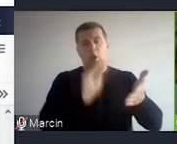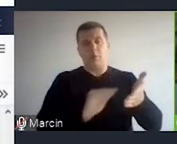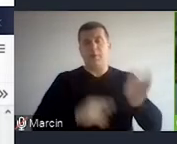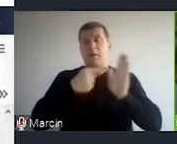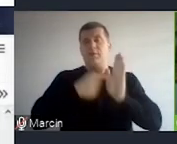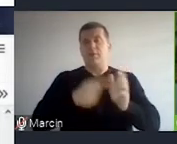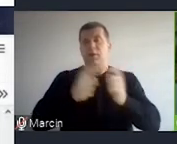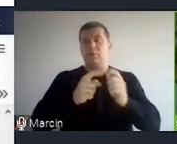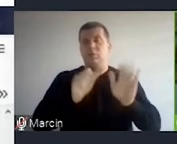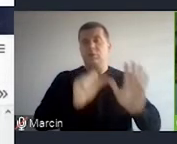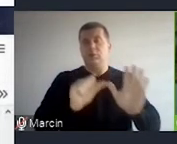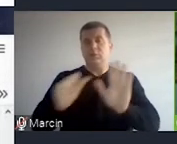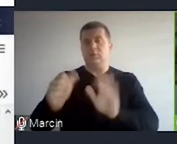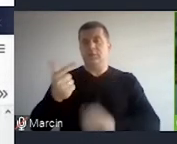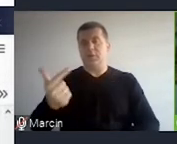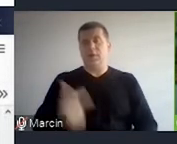wytycznych w punkcie 6.6.2.